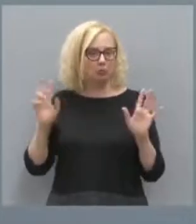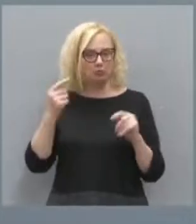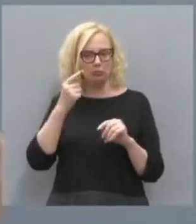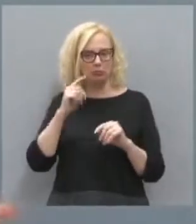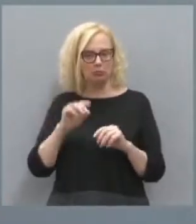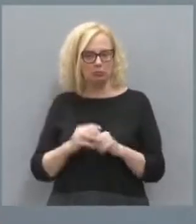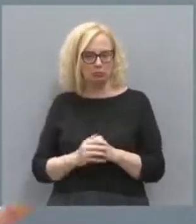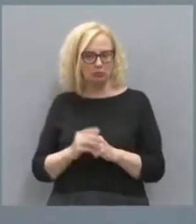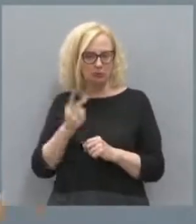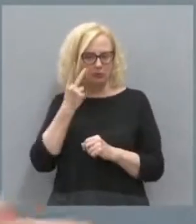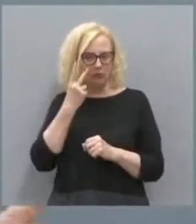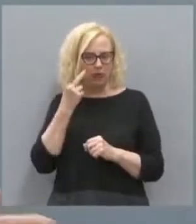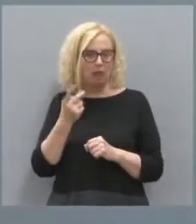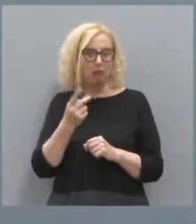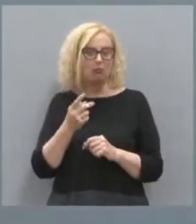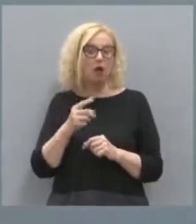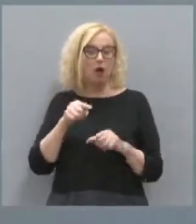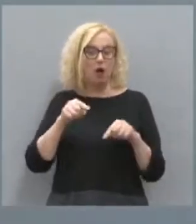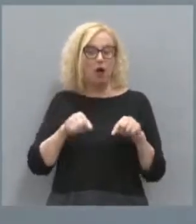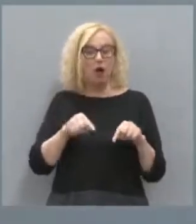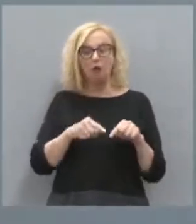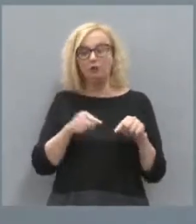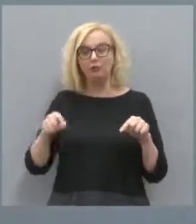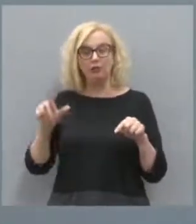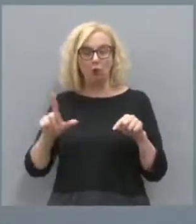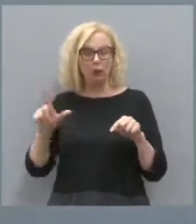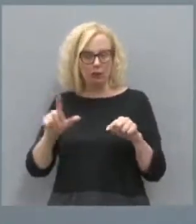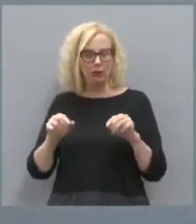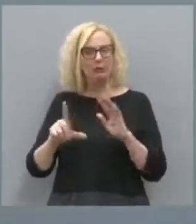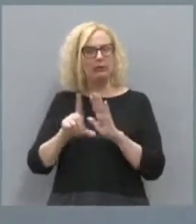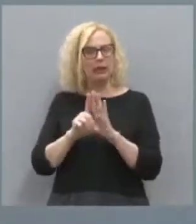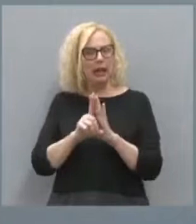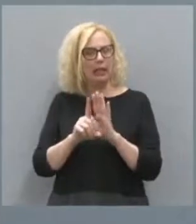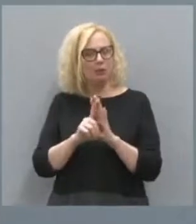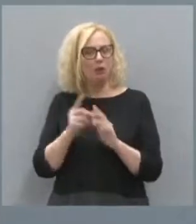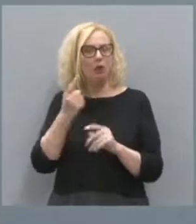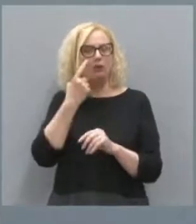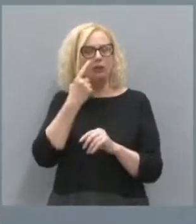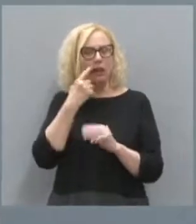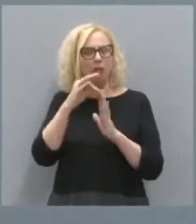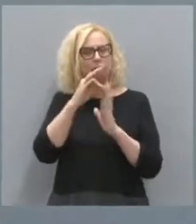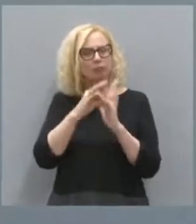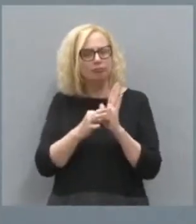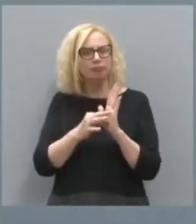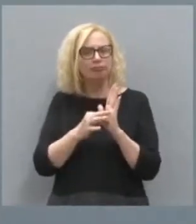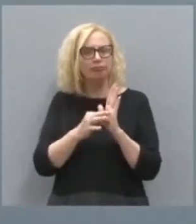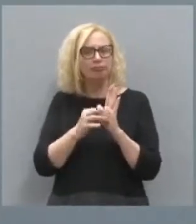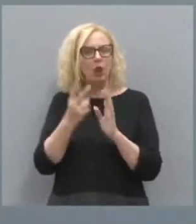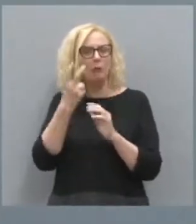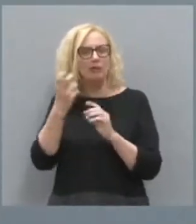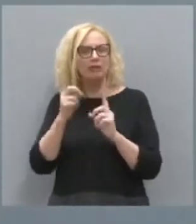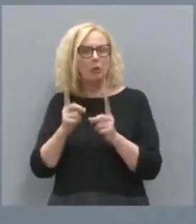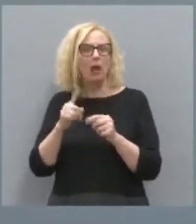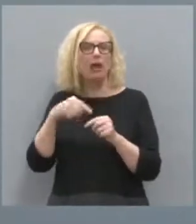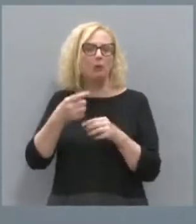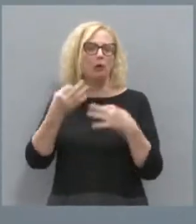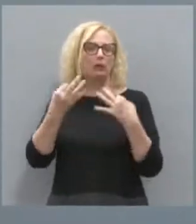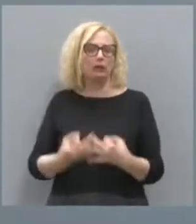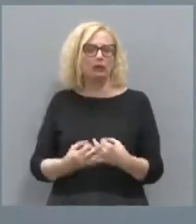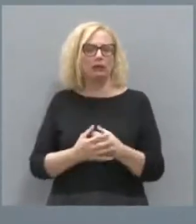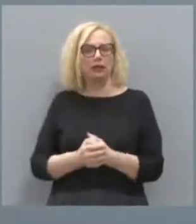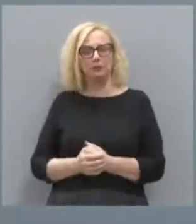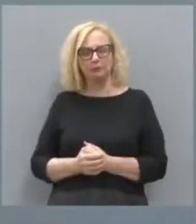uscirà ritengo tra oggi lunedì e a quel punto lì lo leggeremo esattamente cosa prevede poi decideremo il da farsi